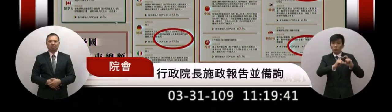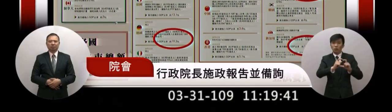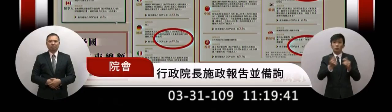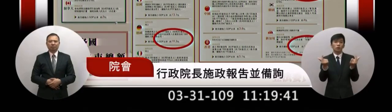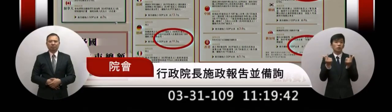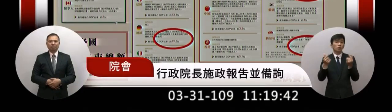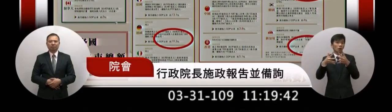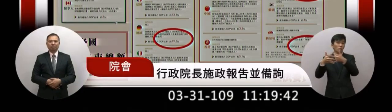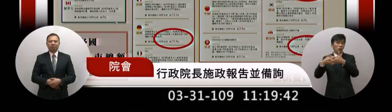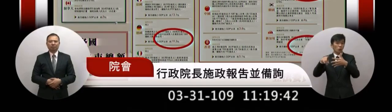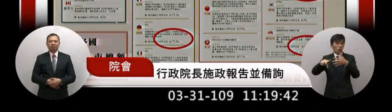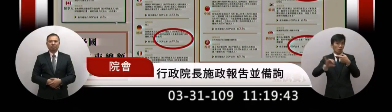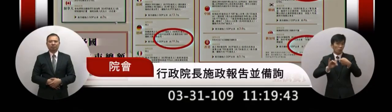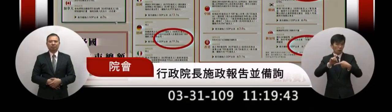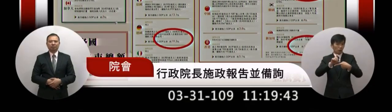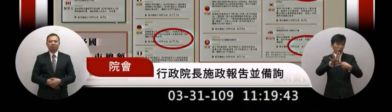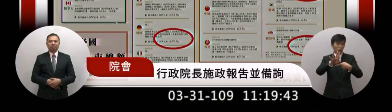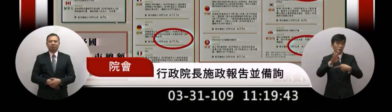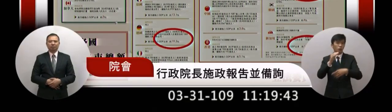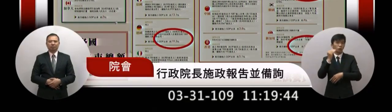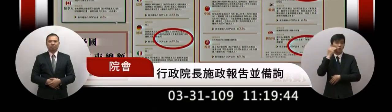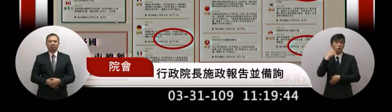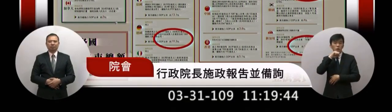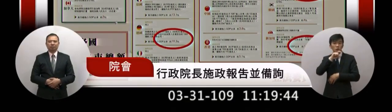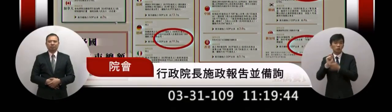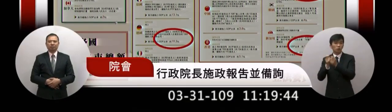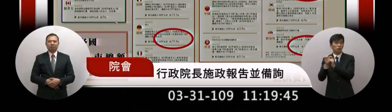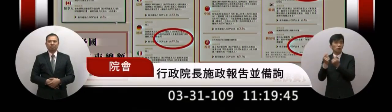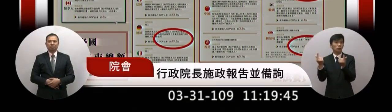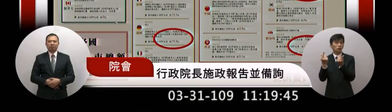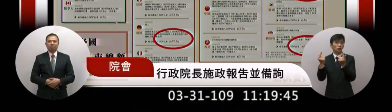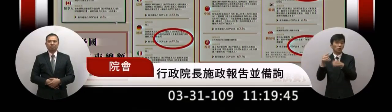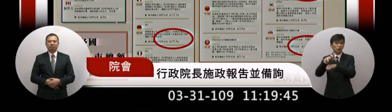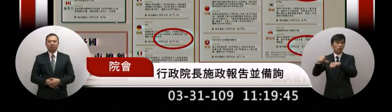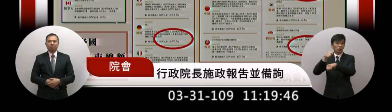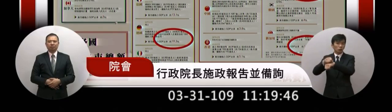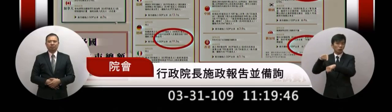10%，但是如果是我们的邻近国家，包括新加坡都有